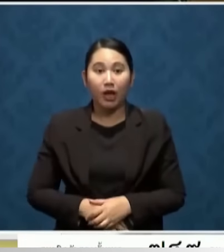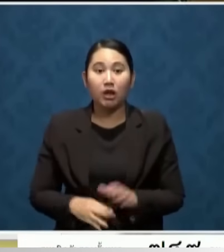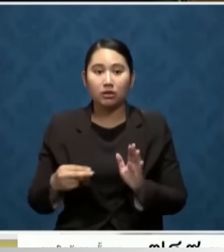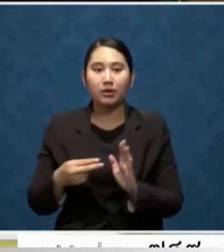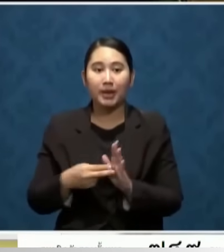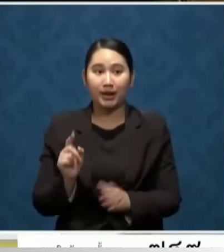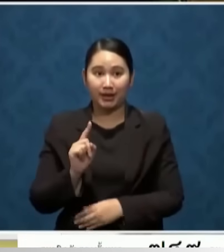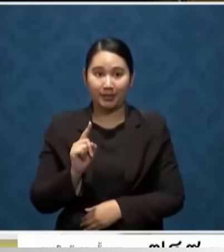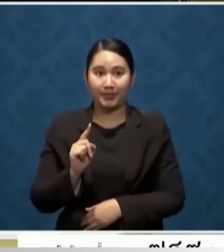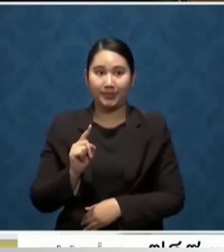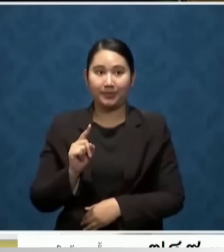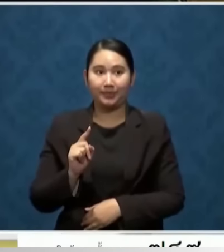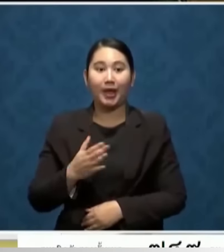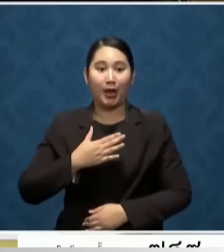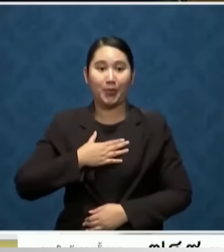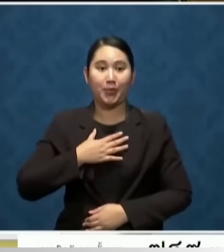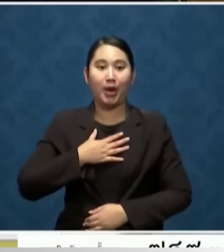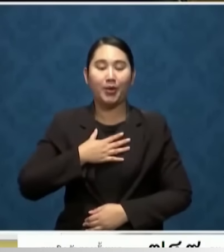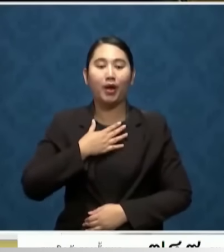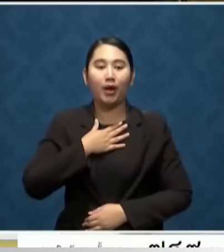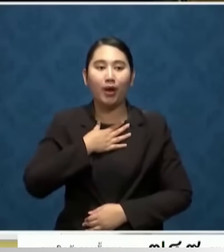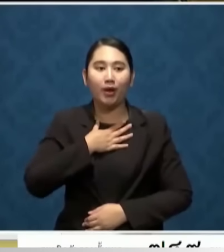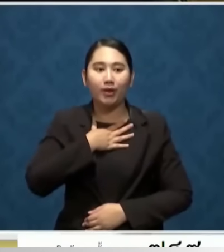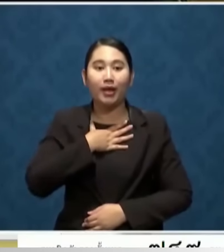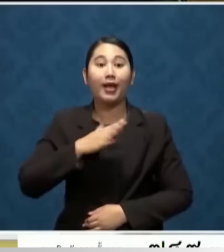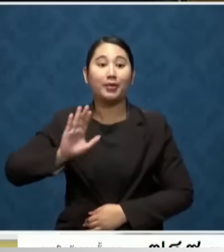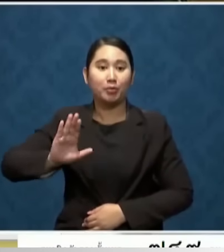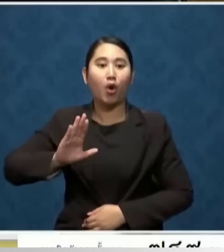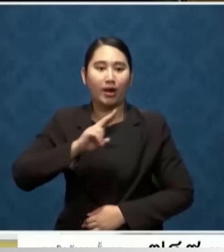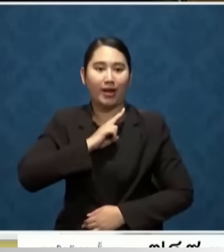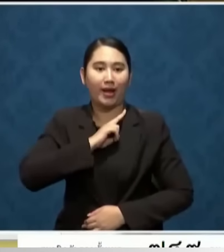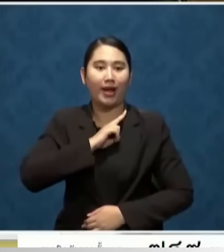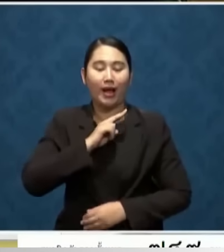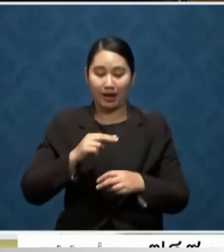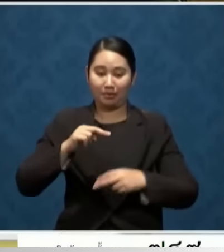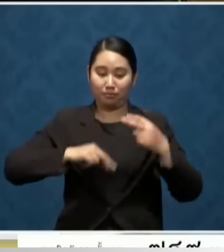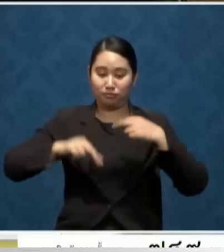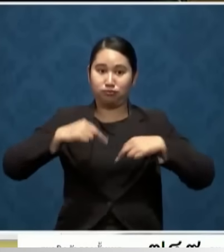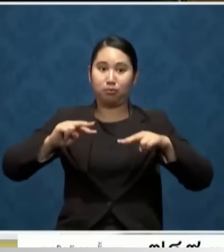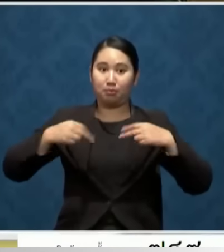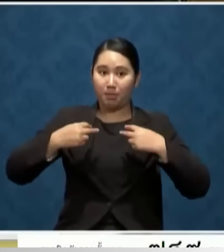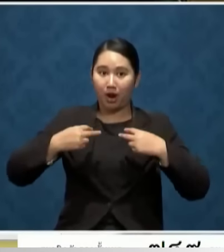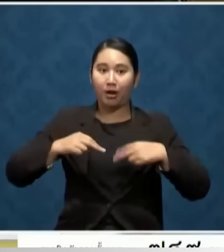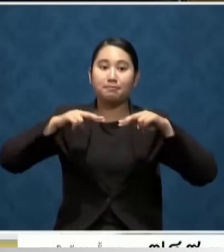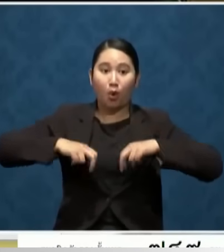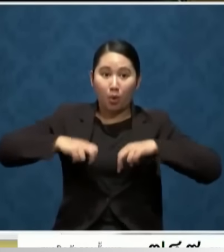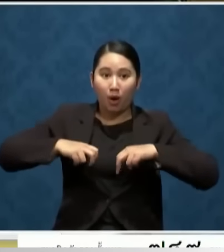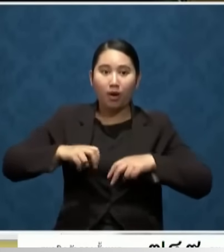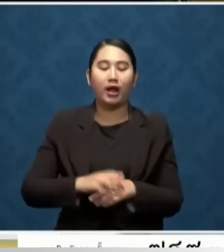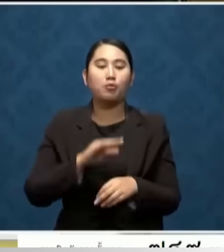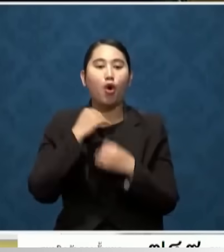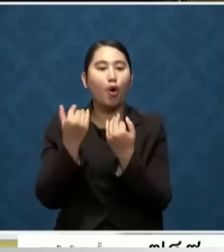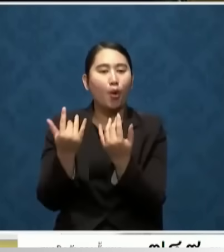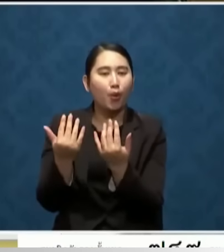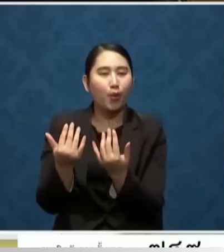ก็คือเขาให้ตัวท่านเองเนี่ยสามารถวินิจฉัยตัวท่านเองได้อยู่แล้วถ้าท่านต้องไปรอศา